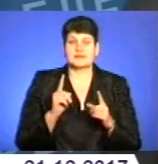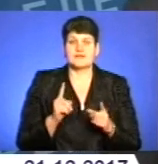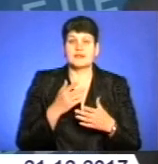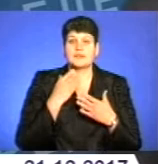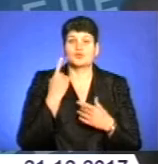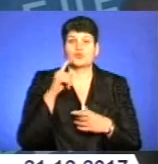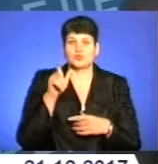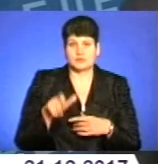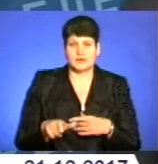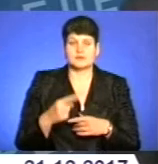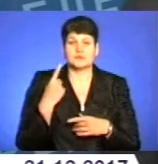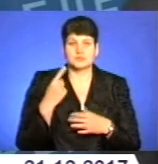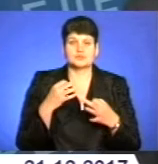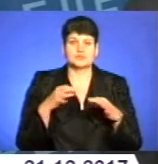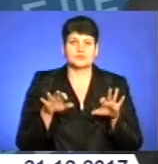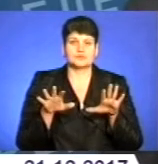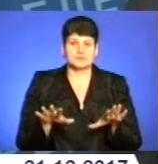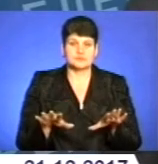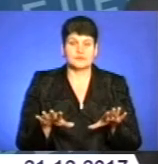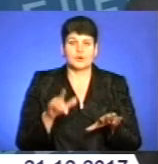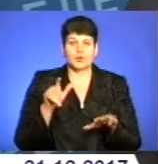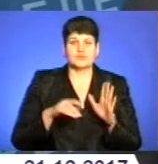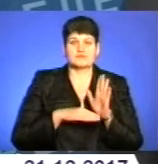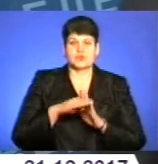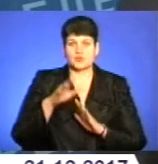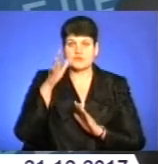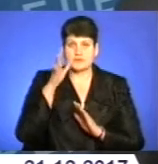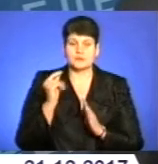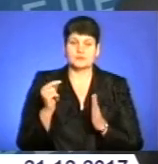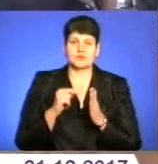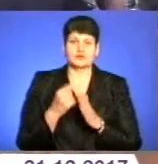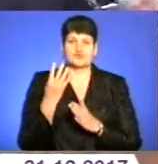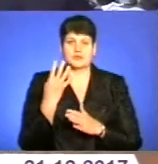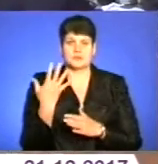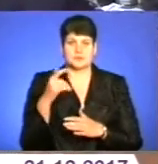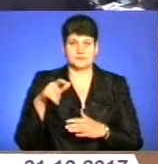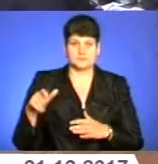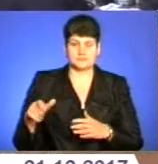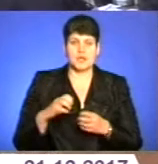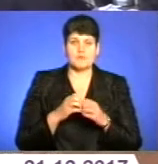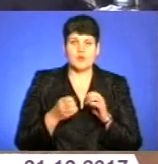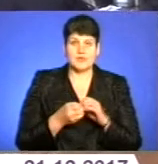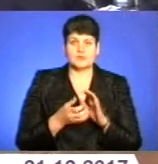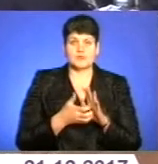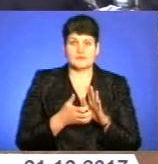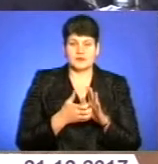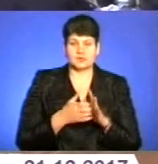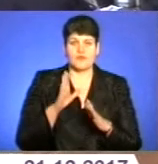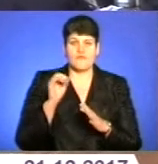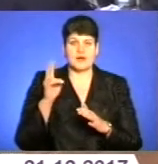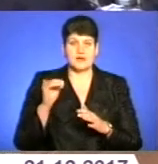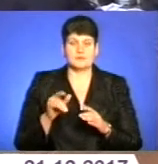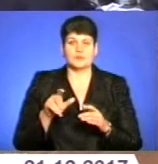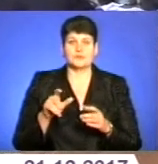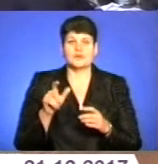людини, а на одну вакансію, значить, людини з вищою освітою припадає 4-5 чоловік. З проблемою браку вакансій для людей із вищою